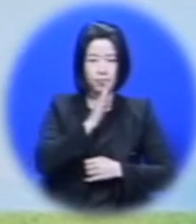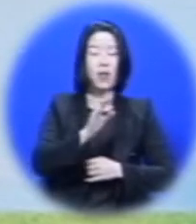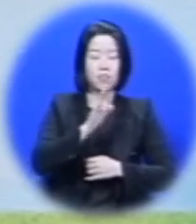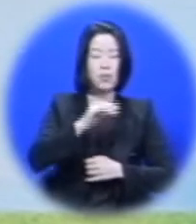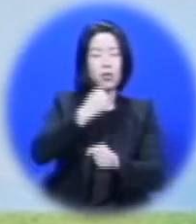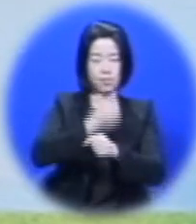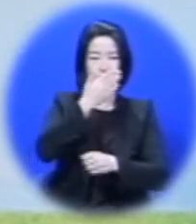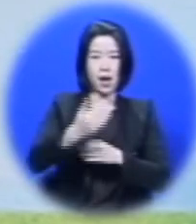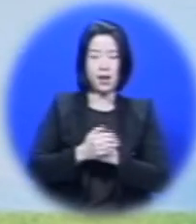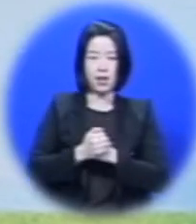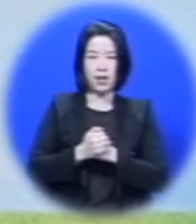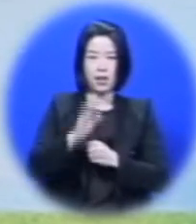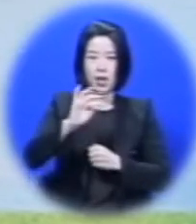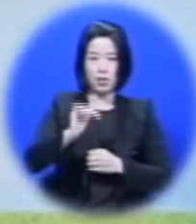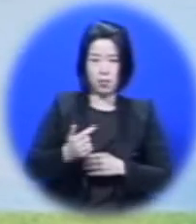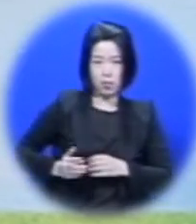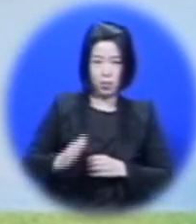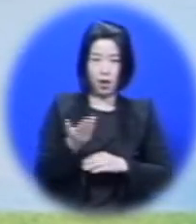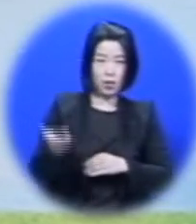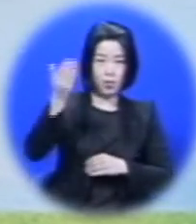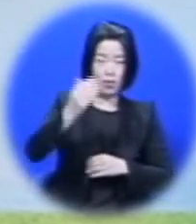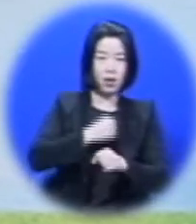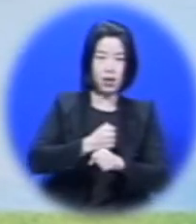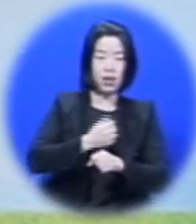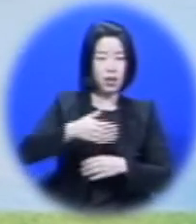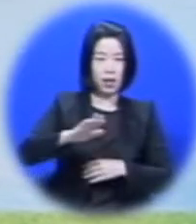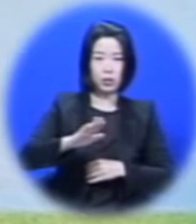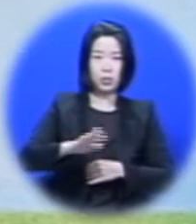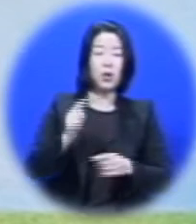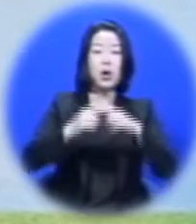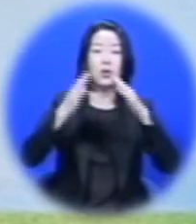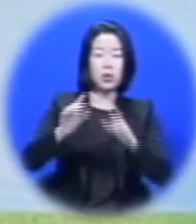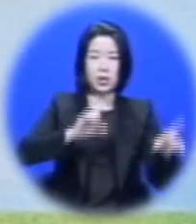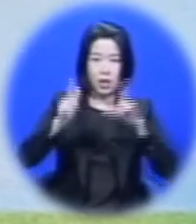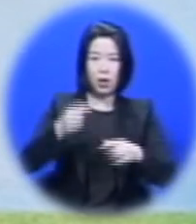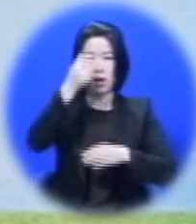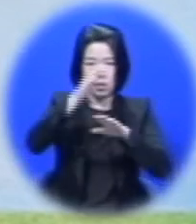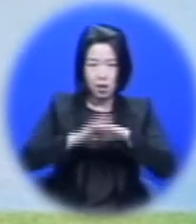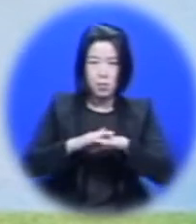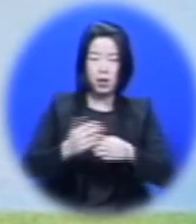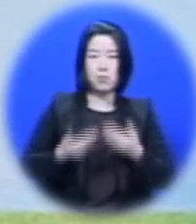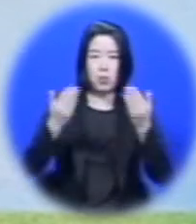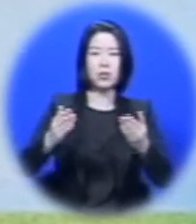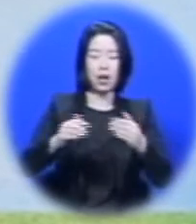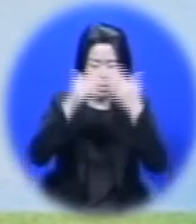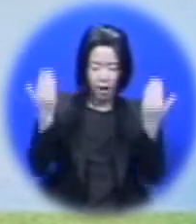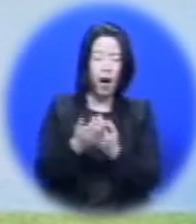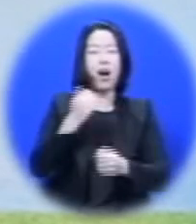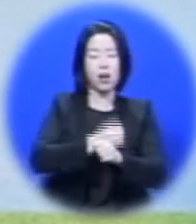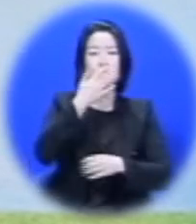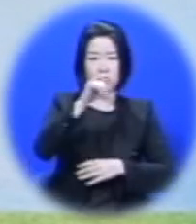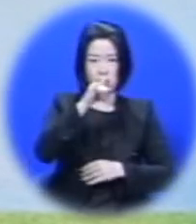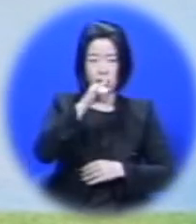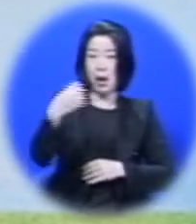물론 할 수 있지. 본과에 올라가도 얼마든지 교회 생활, 예배, 봉사활동 다 할 수 있어. 그렇게 말해준